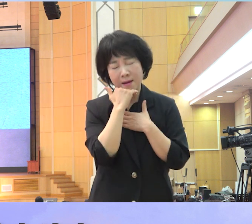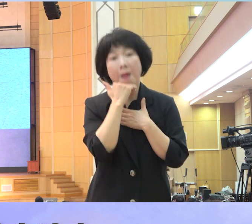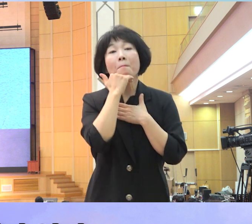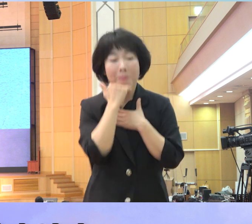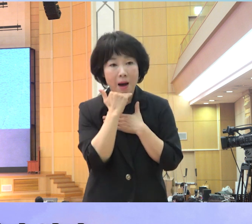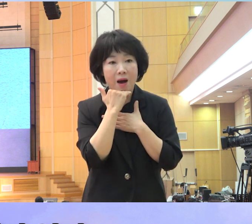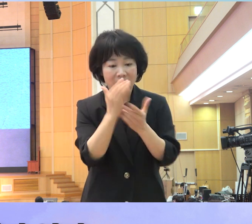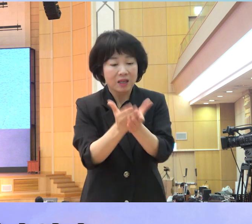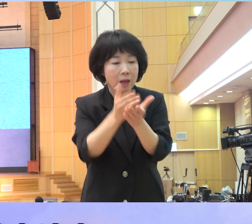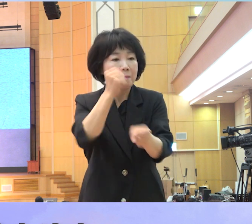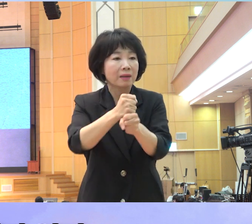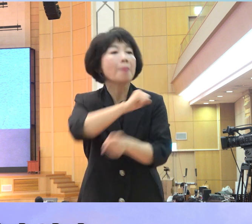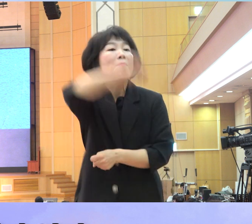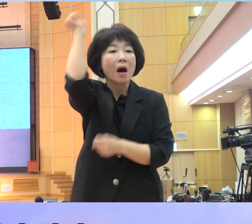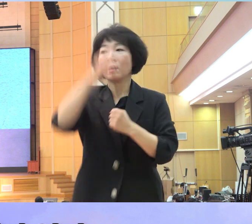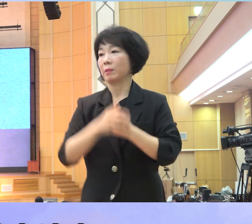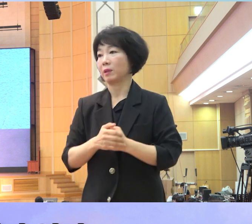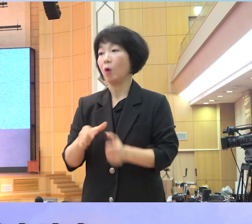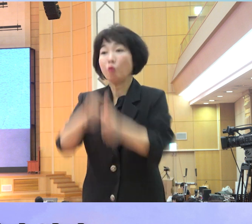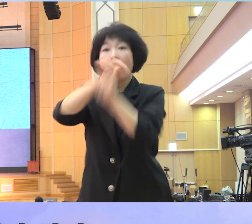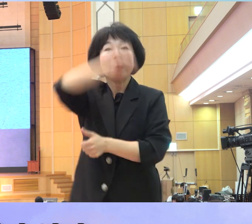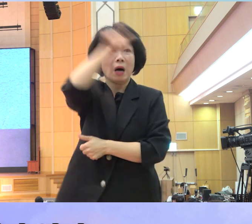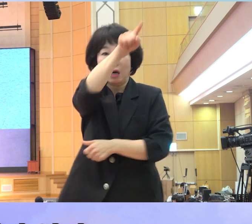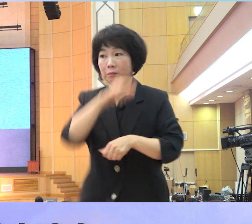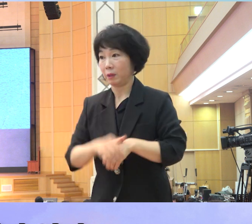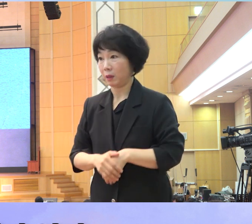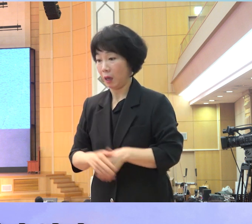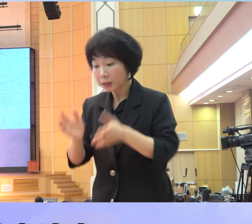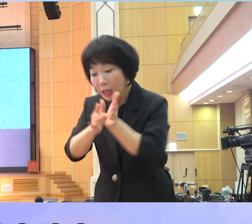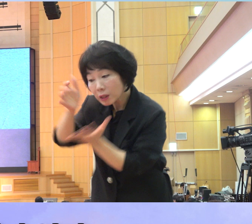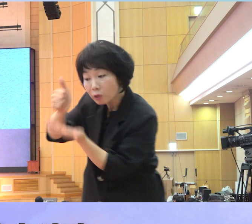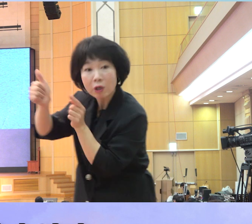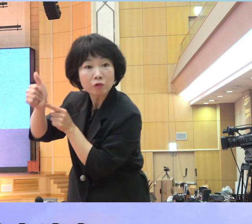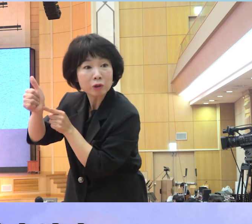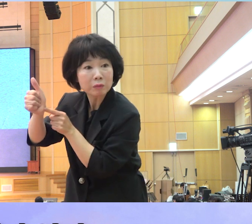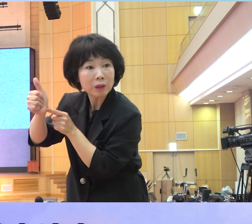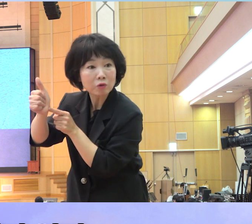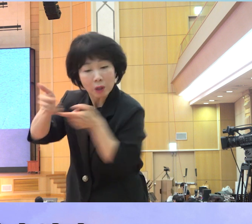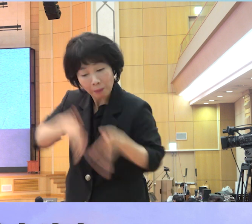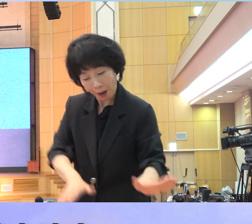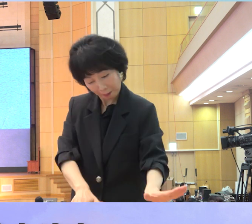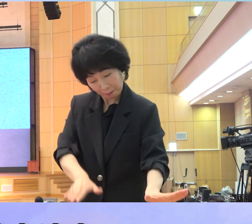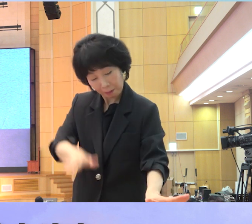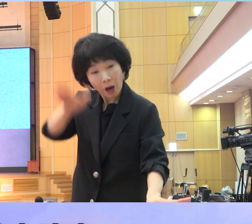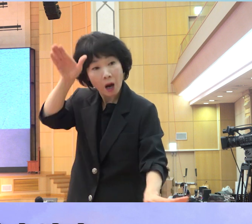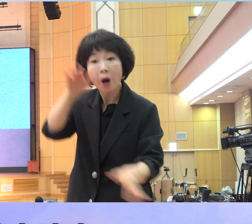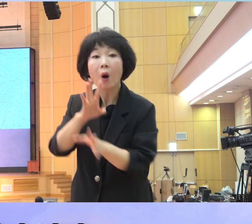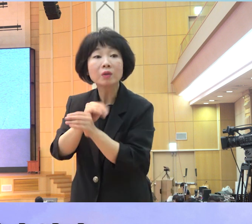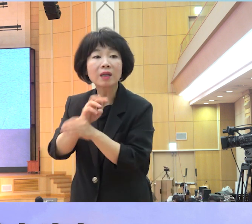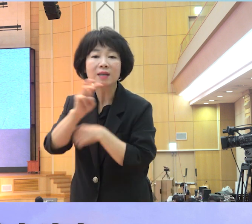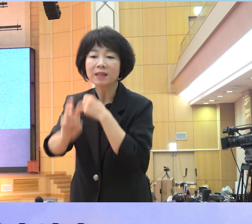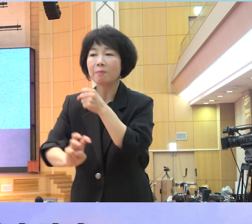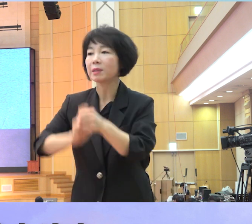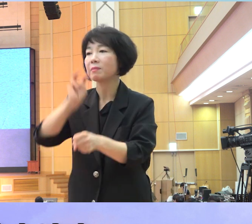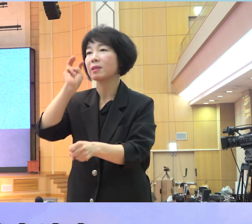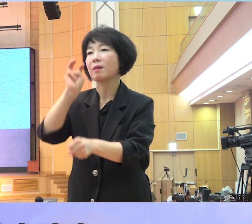방주를 만들었지요. 예수님도 30년 동안 기다리시다가 공생이 시작하셨죠.